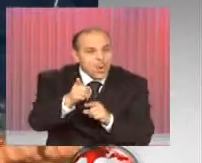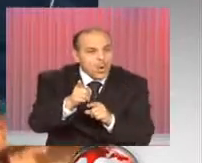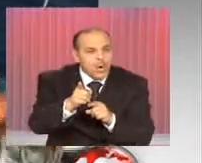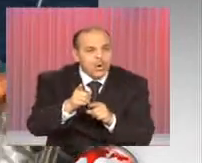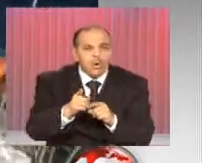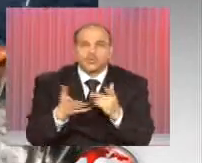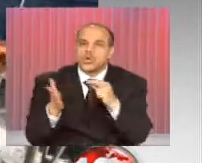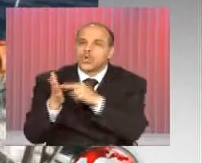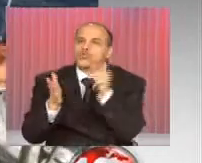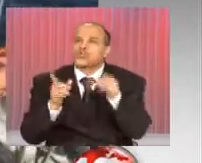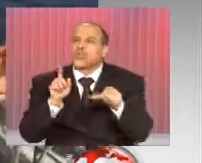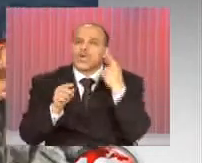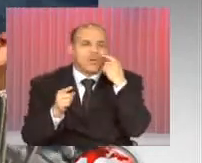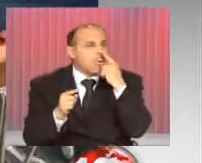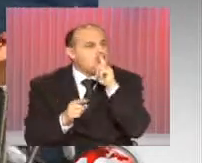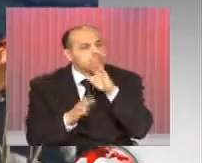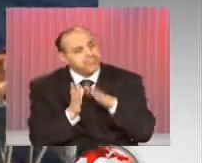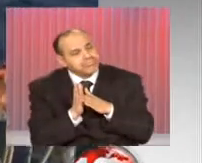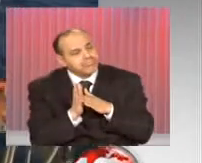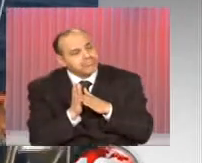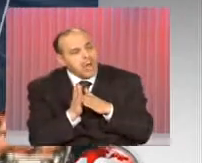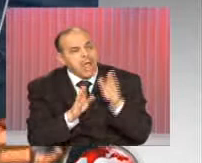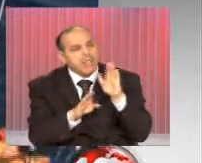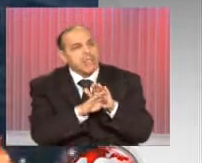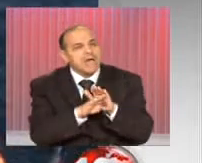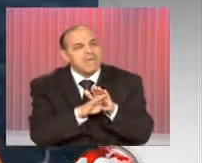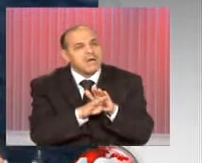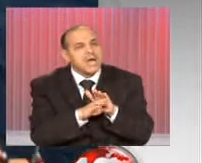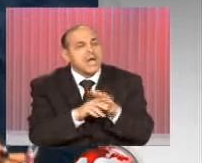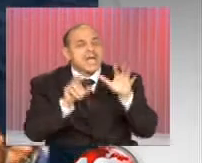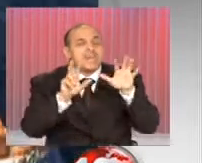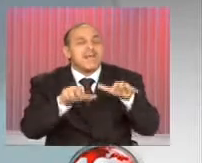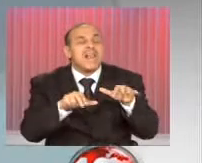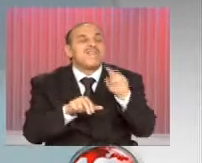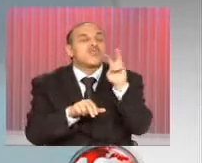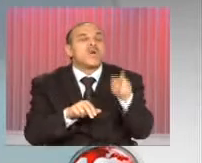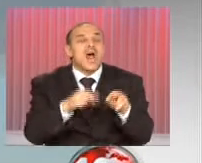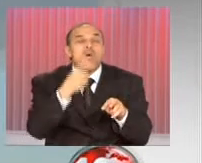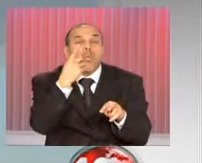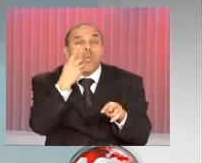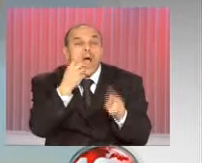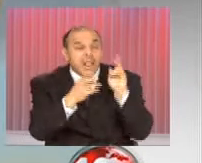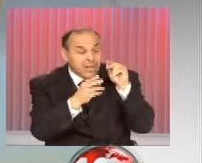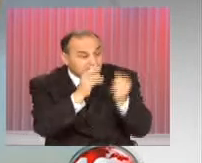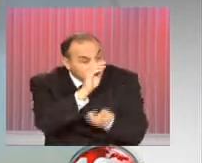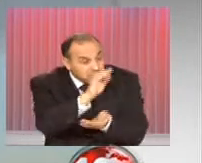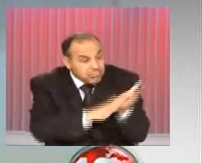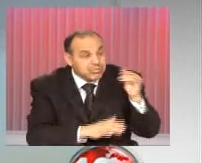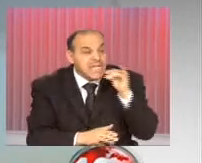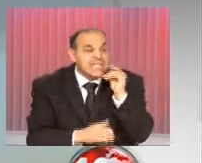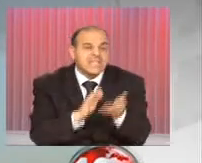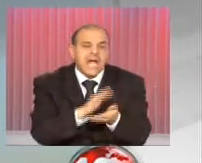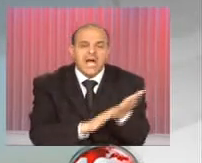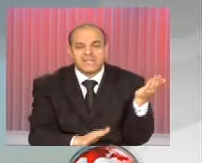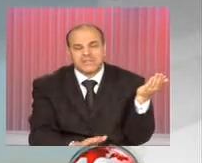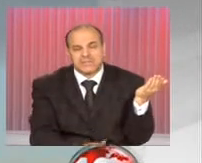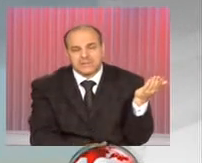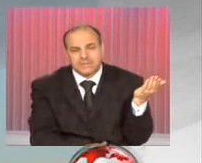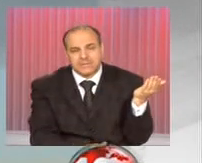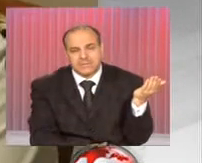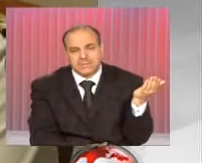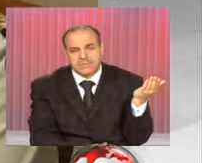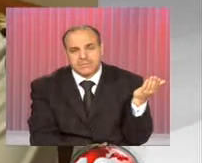وخاصة السوريين لا يترددون في دفع أكثر من 8,000 دولار أمريكي لتحقيق حلم السفر إلى الأراضي